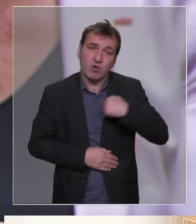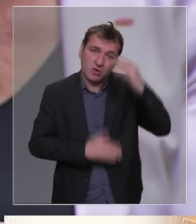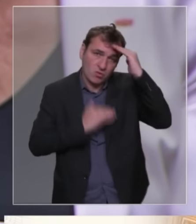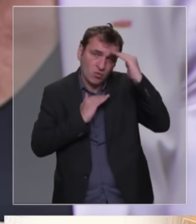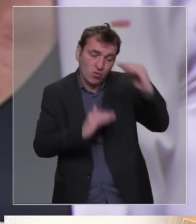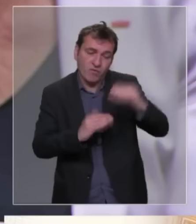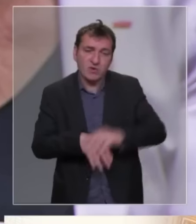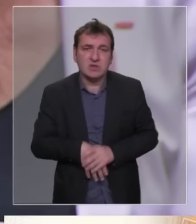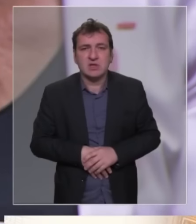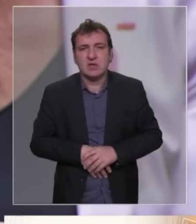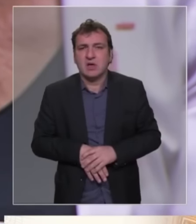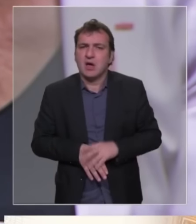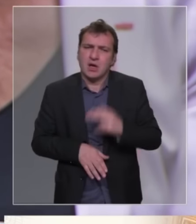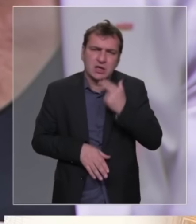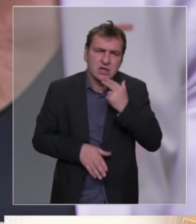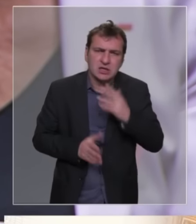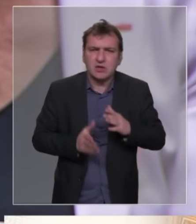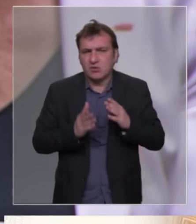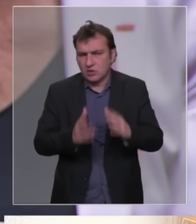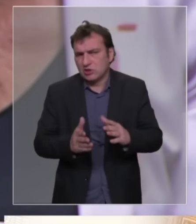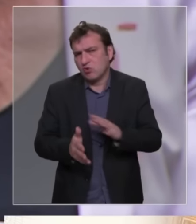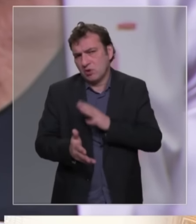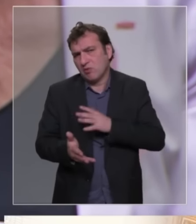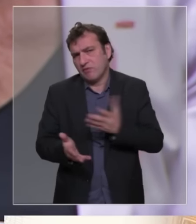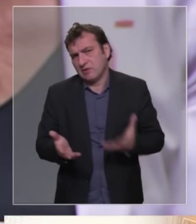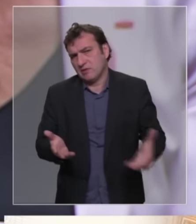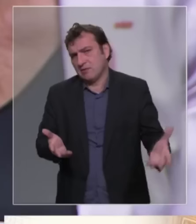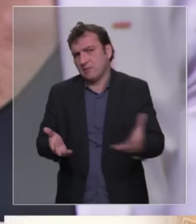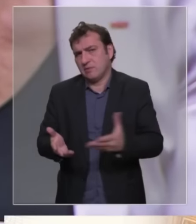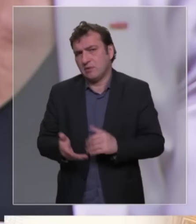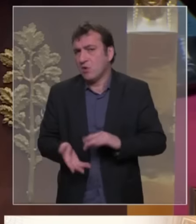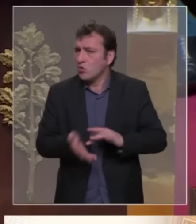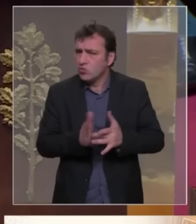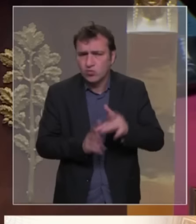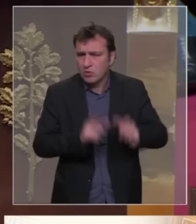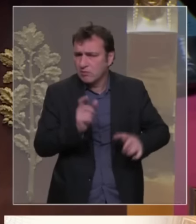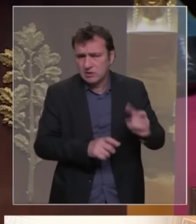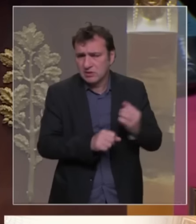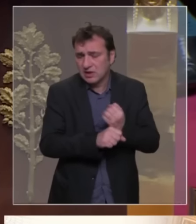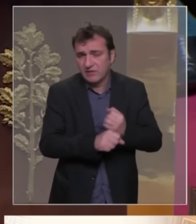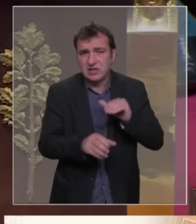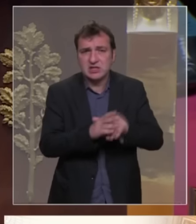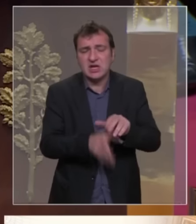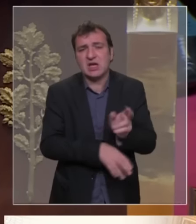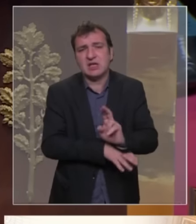la qualité et l'engagement des enseignantes et des enseignants et de tous les personnels de l'éducation nationale.